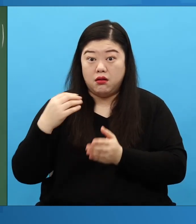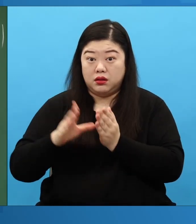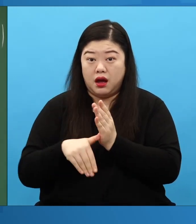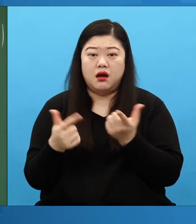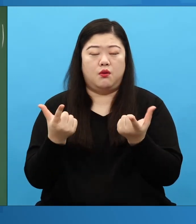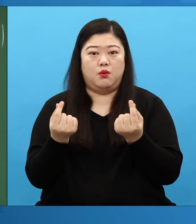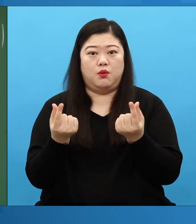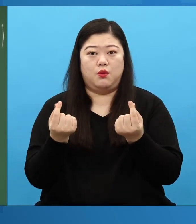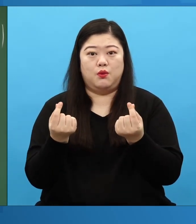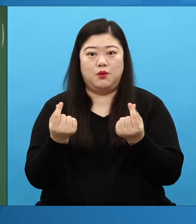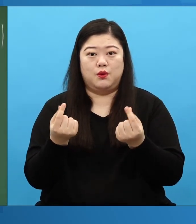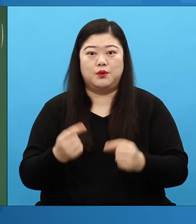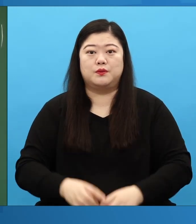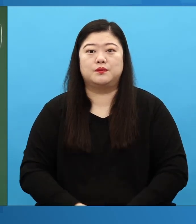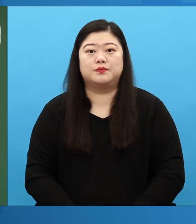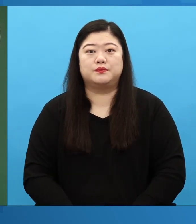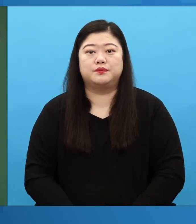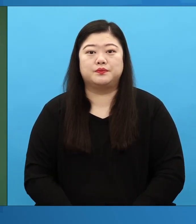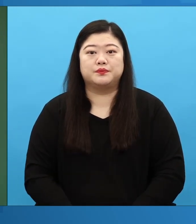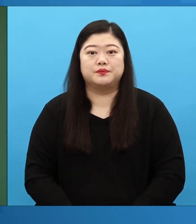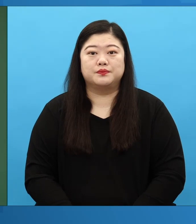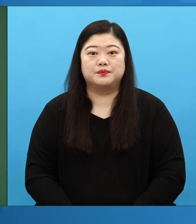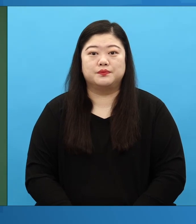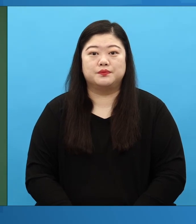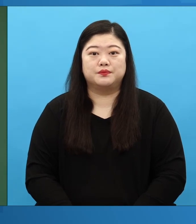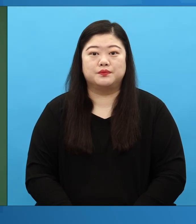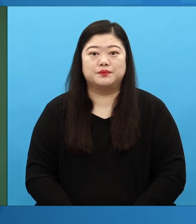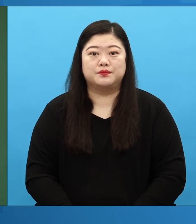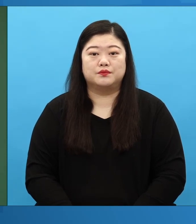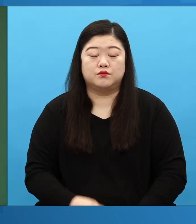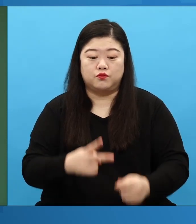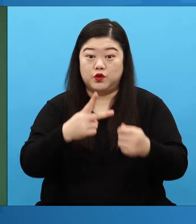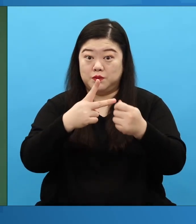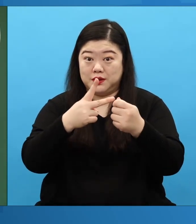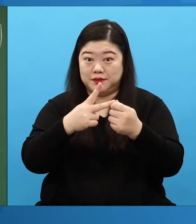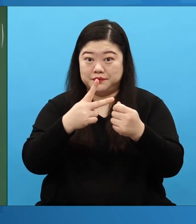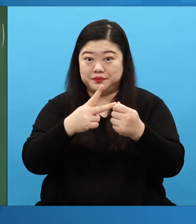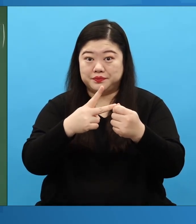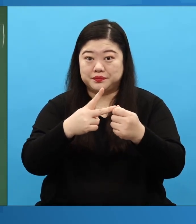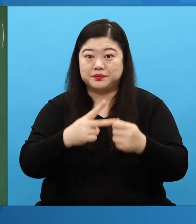ministry. 두 번째로 따라오는 거는 여러분이 잘 아는 겁니다만 항상